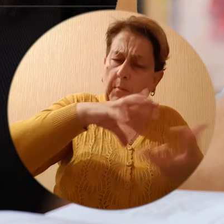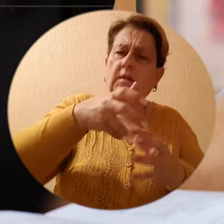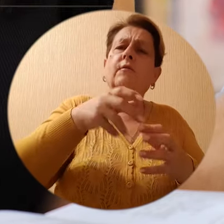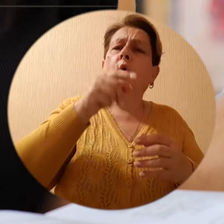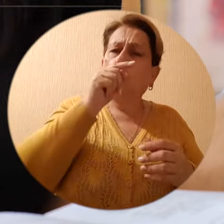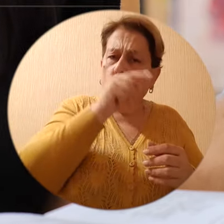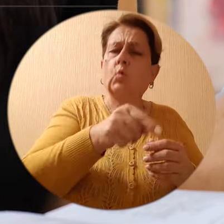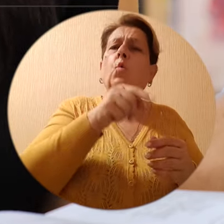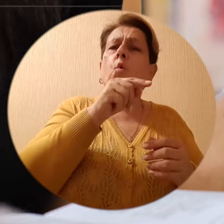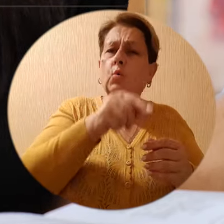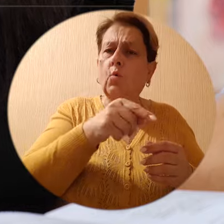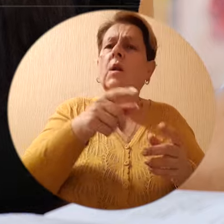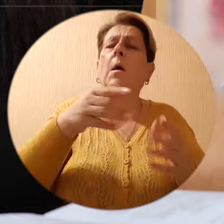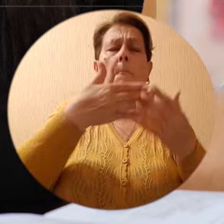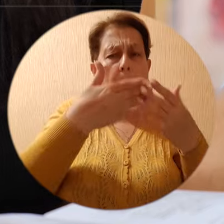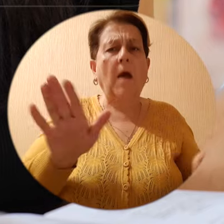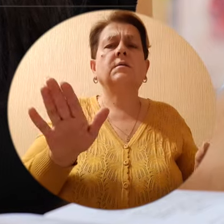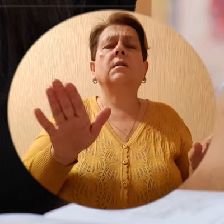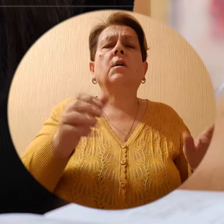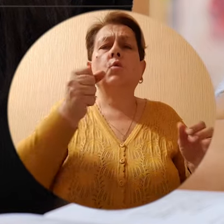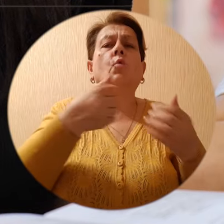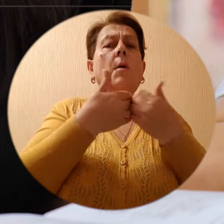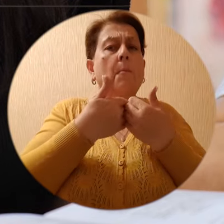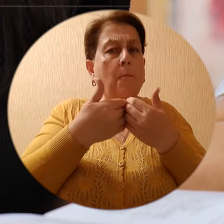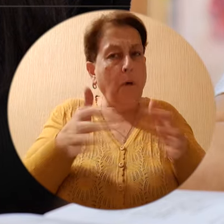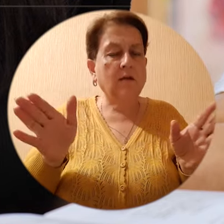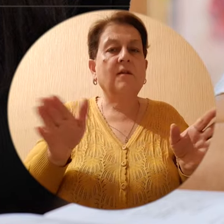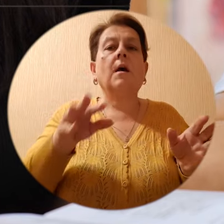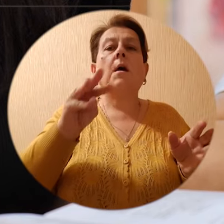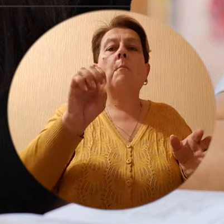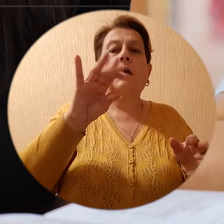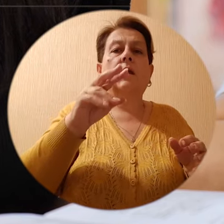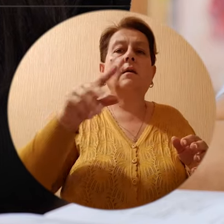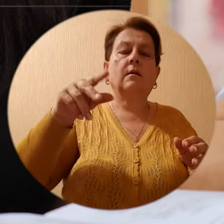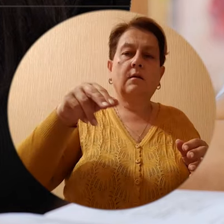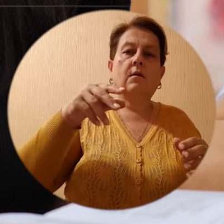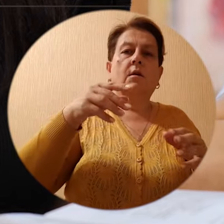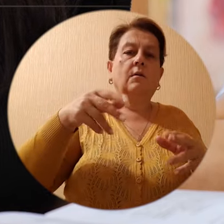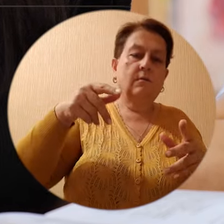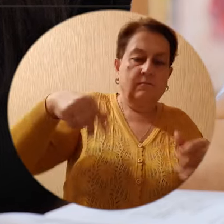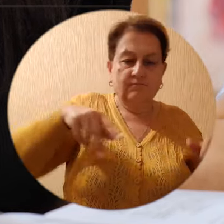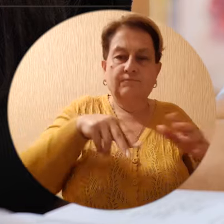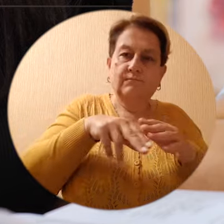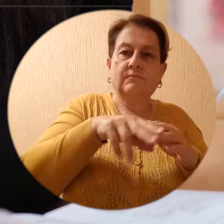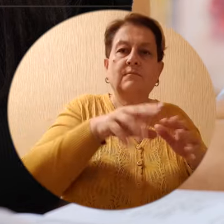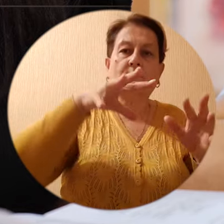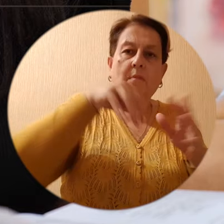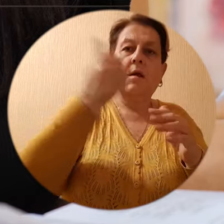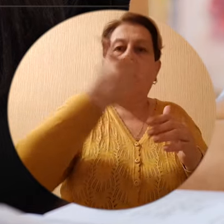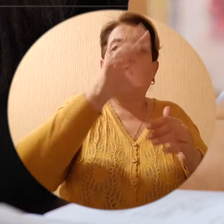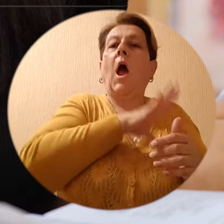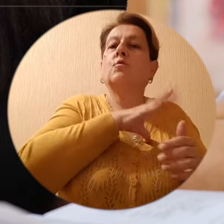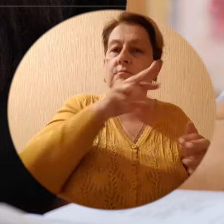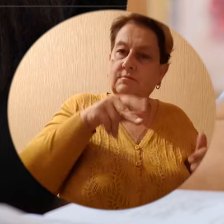պտտվիր, դուր, այ դուր, դու էլ բացվիր»։ Դուրը բացվեց, Մաթեյի ջվալներն ու կողովներն արած